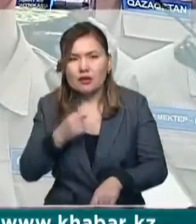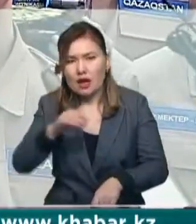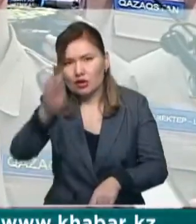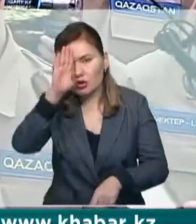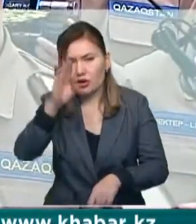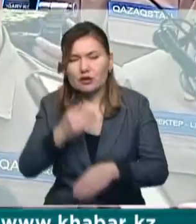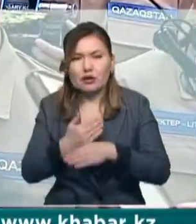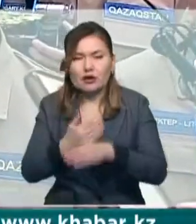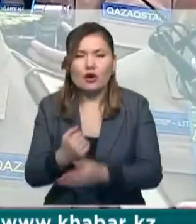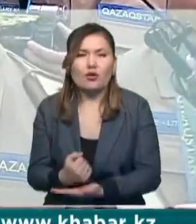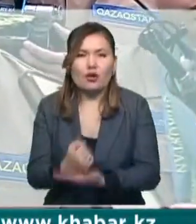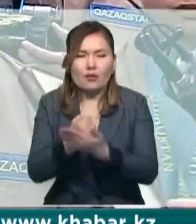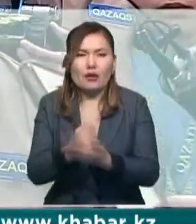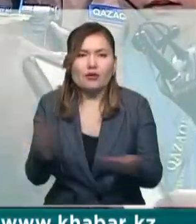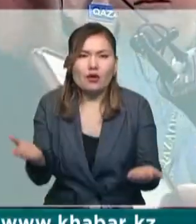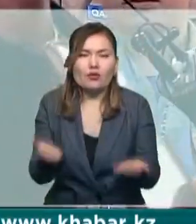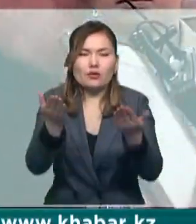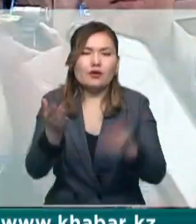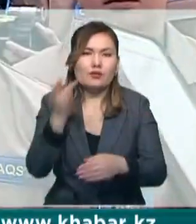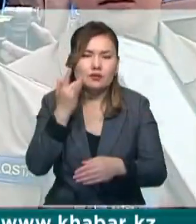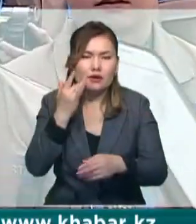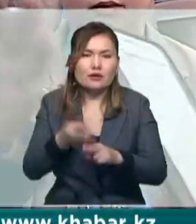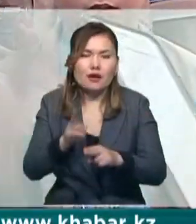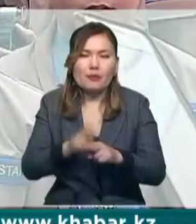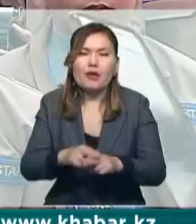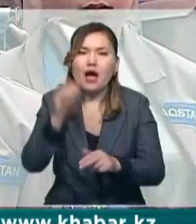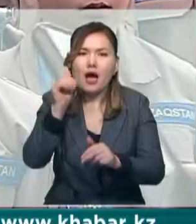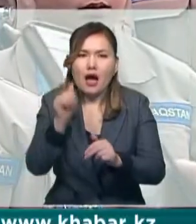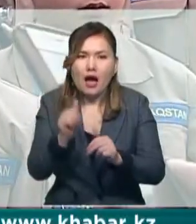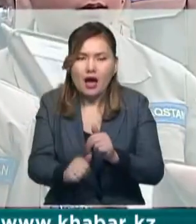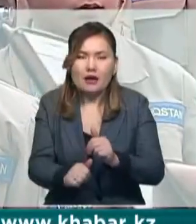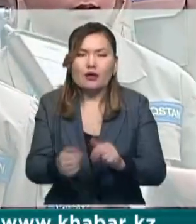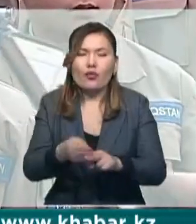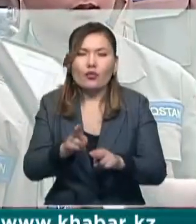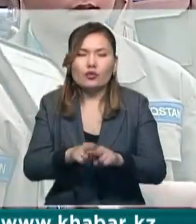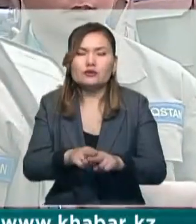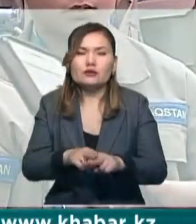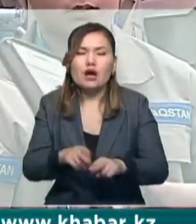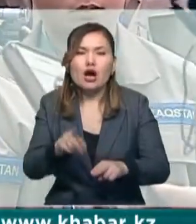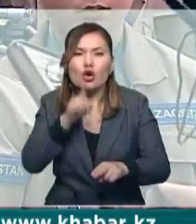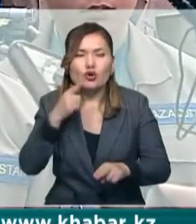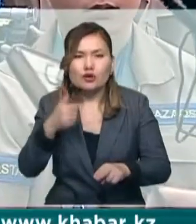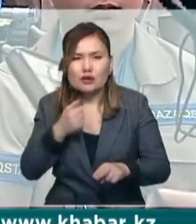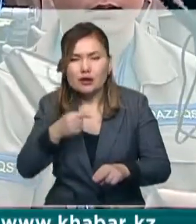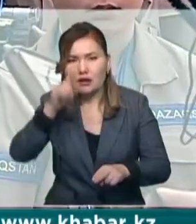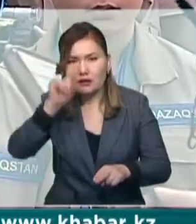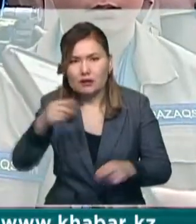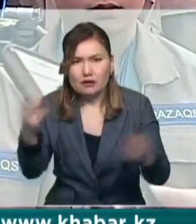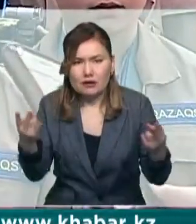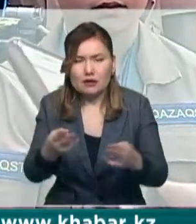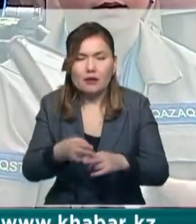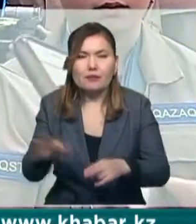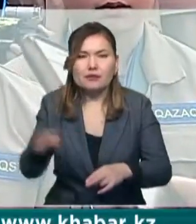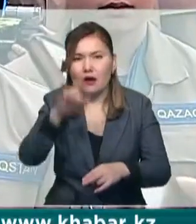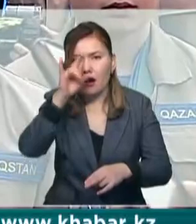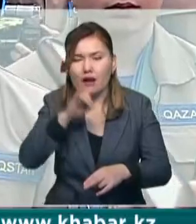осында жігіттердің көтеріп, бұлар әр жерде күру керек, ел білу керек бұларды. Жаңғыз ғана мектеп емес, біздің Қазақстан